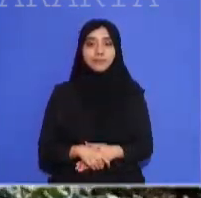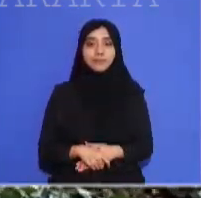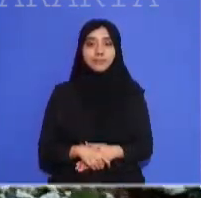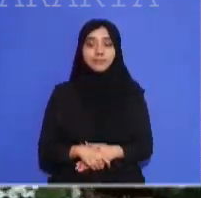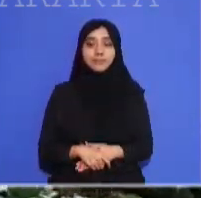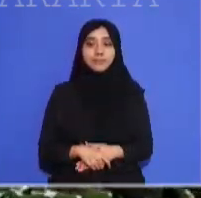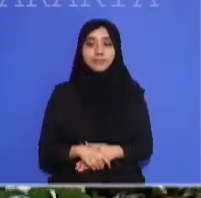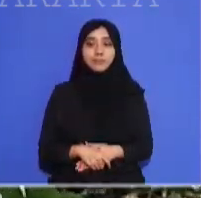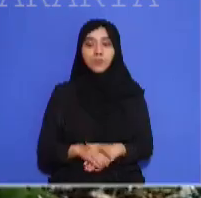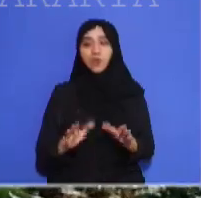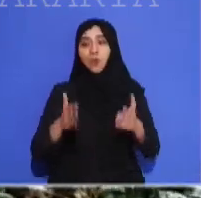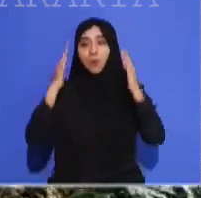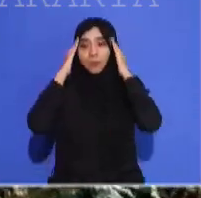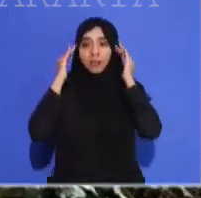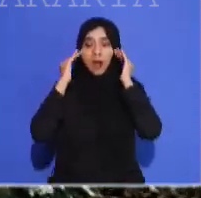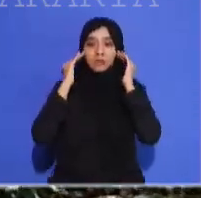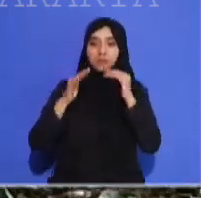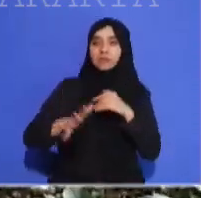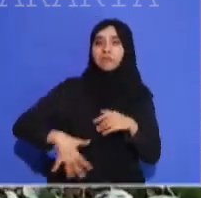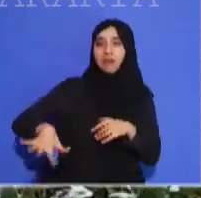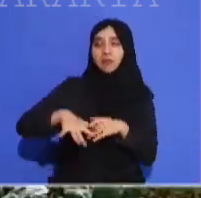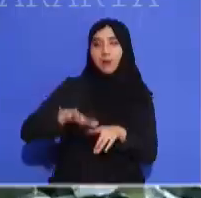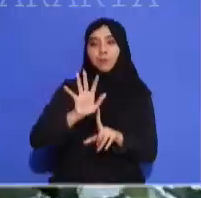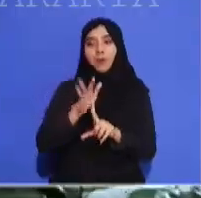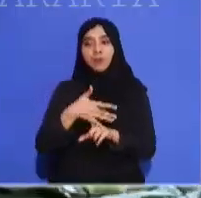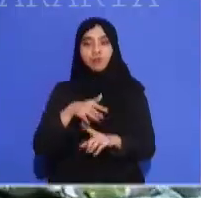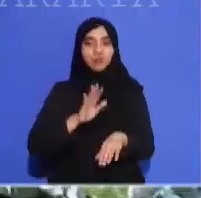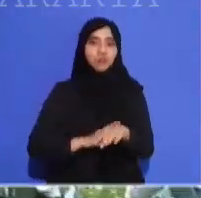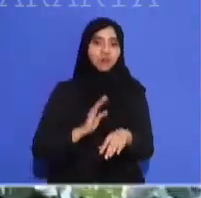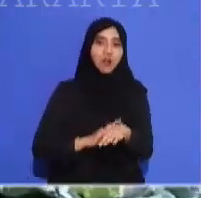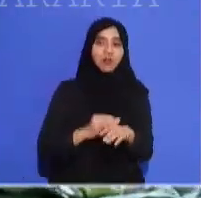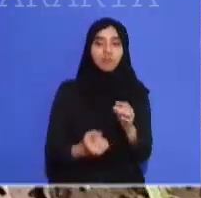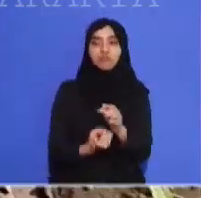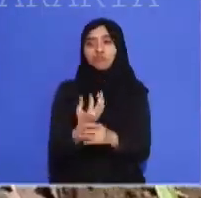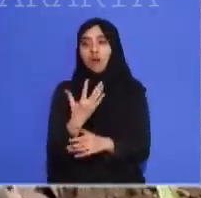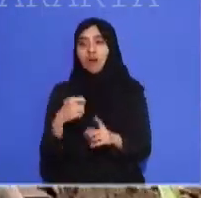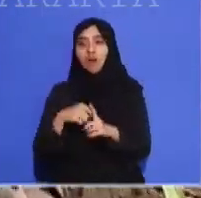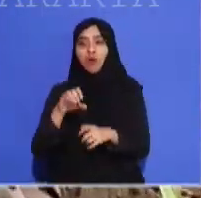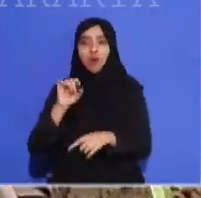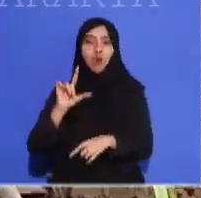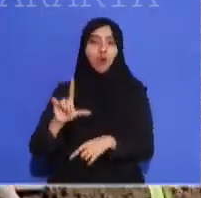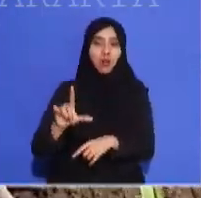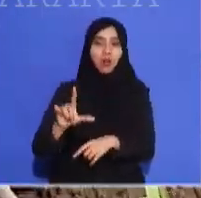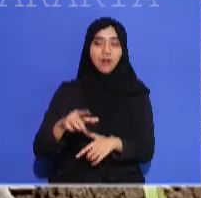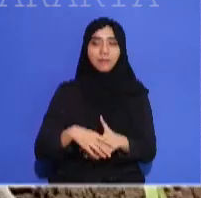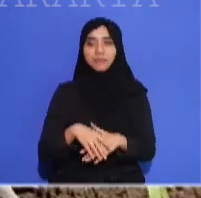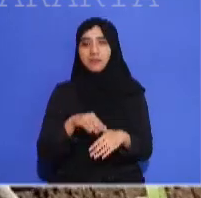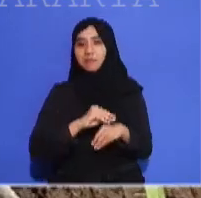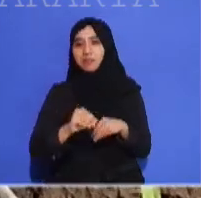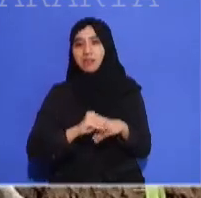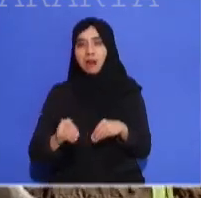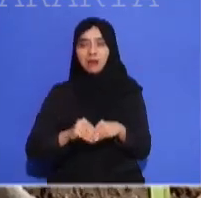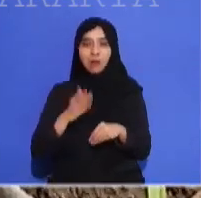Kadang tani ing laladan Krinjing Siluk Bantul kathah ingkang budidaya taneman kembang kol minangka satunggaling komoditas pertanian ingkang